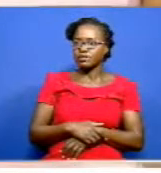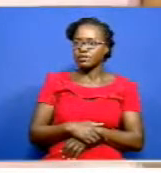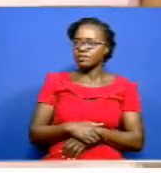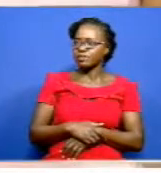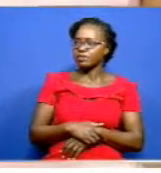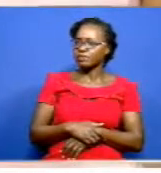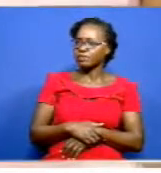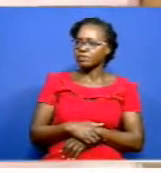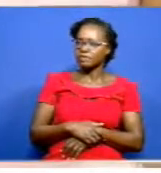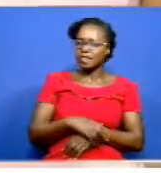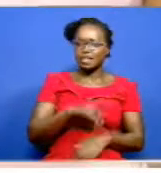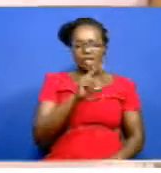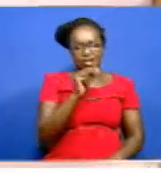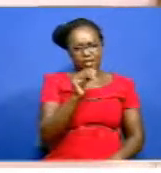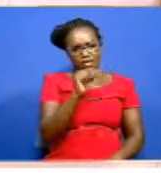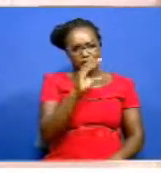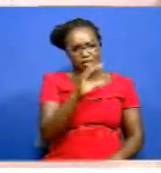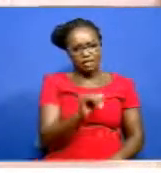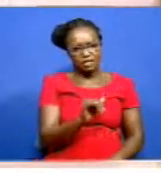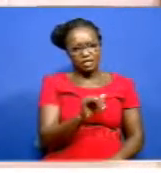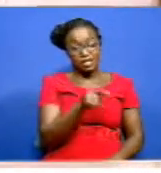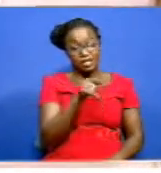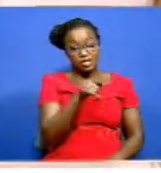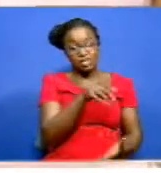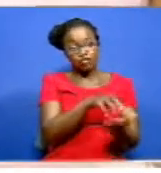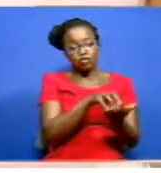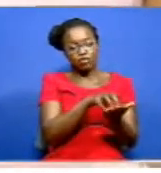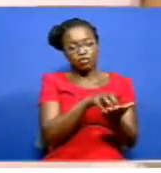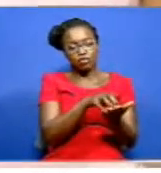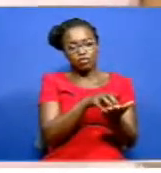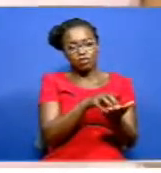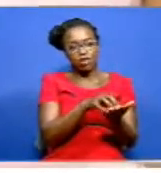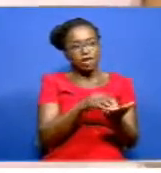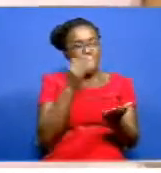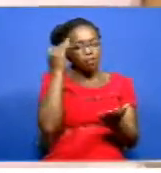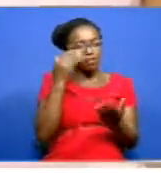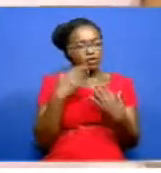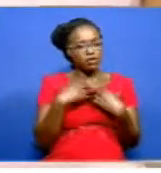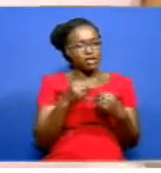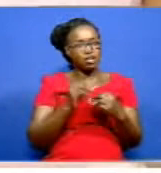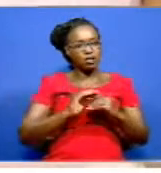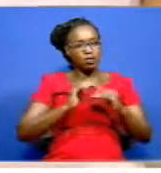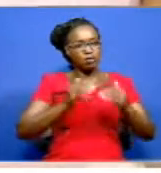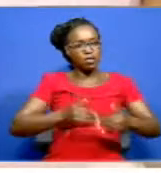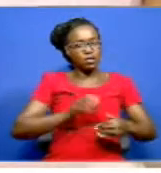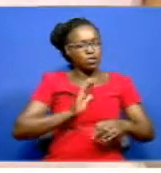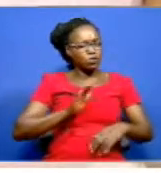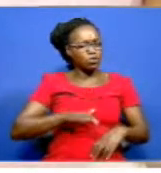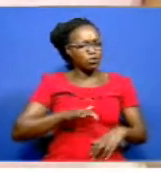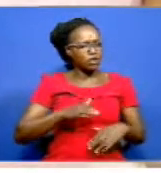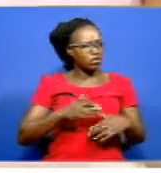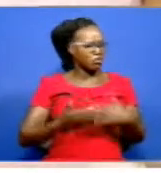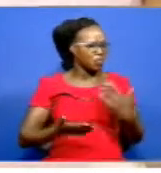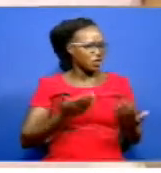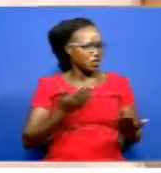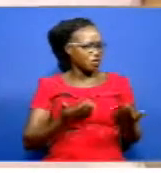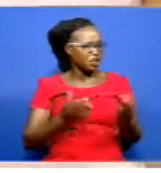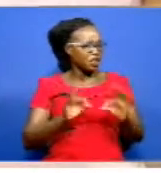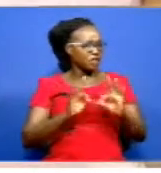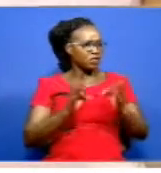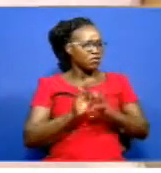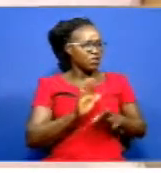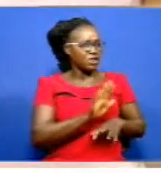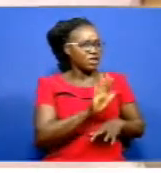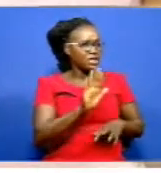Nancy, hali hii ya ugonjwa wa kiakili kwa kina mama wajawazito, tuseme kuna wale ambao familia zao